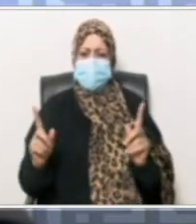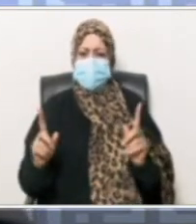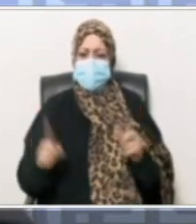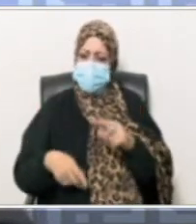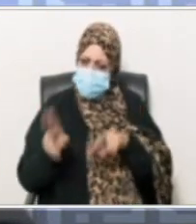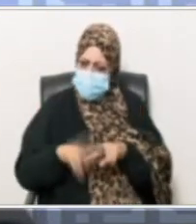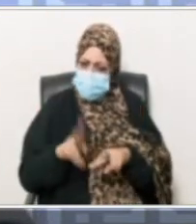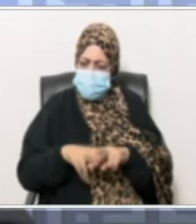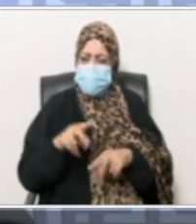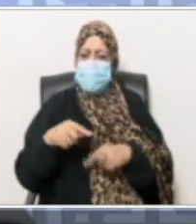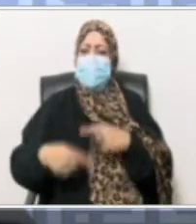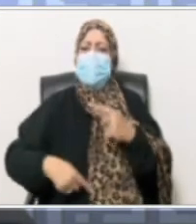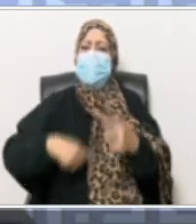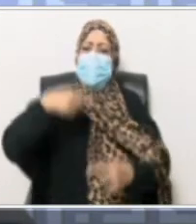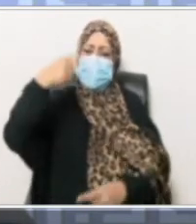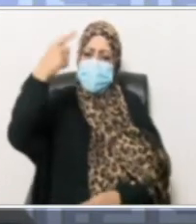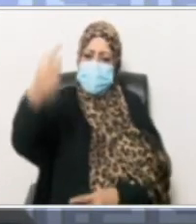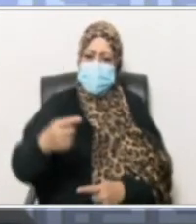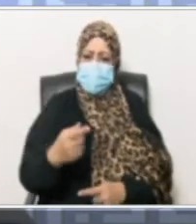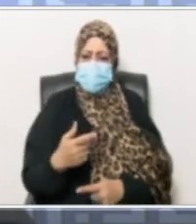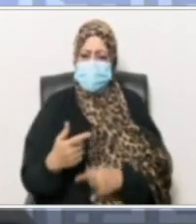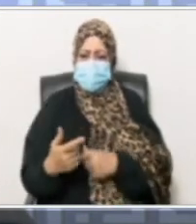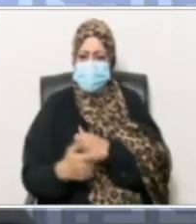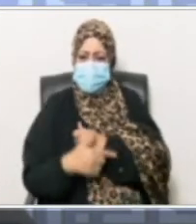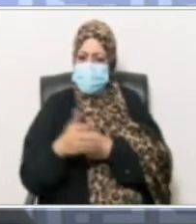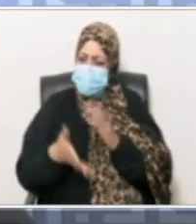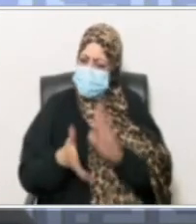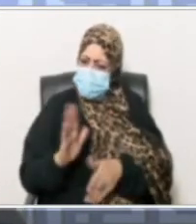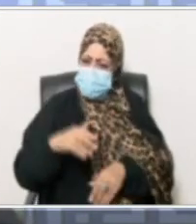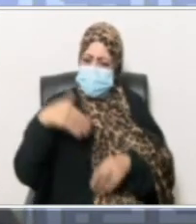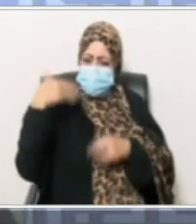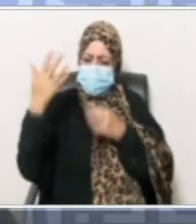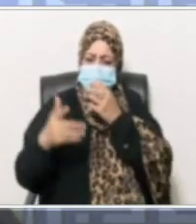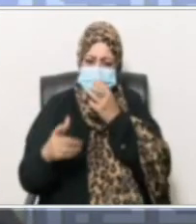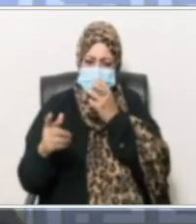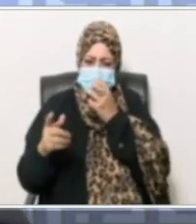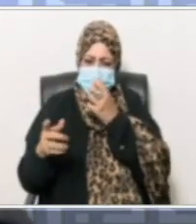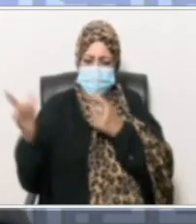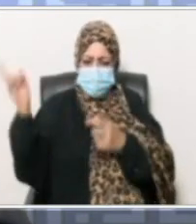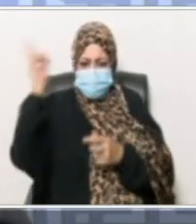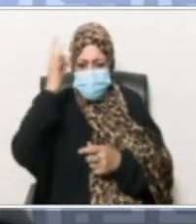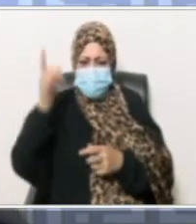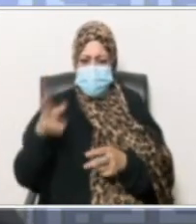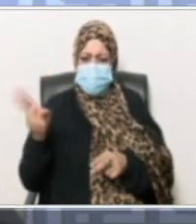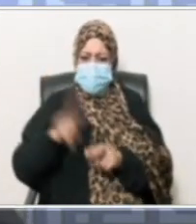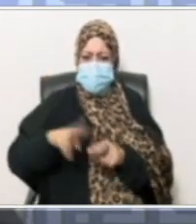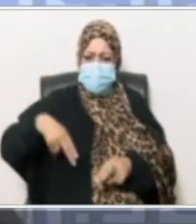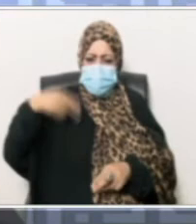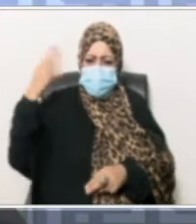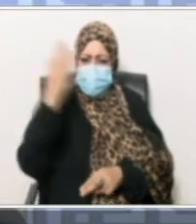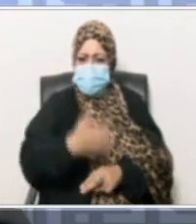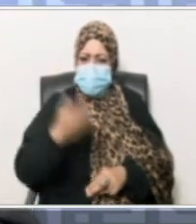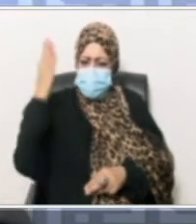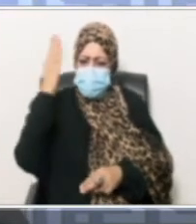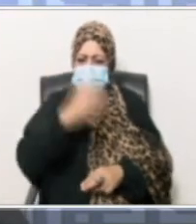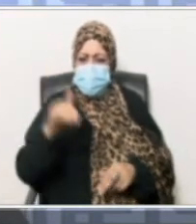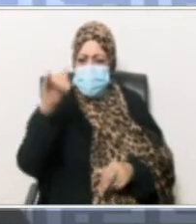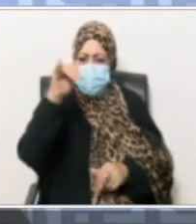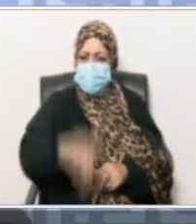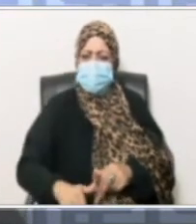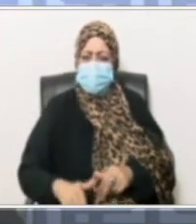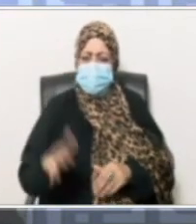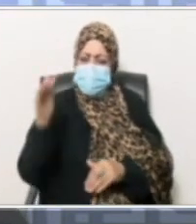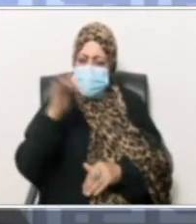باللعن، جاء فيه لعن الله زوارات القبور، فقال بعض أهل العلم زوارات صيغة مبالغة، يعني التي تبالغ في